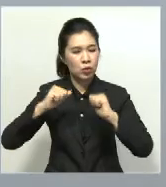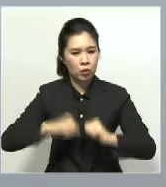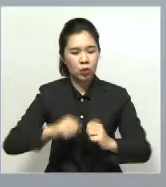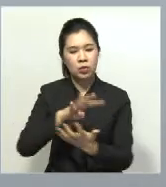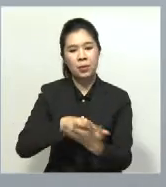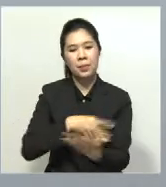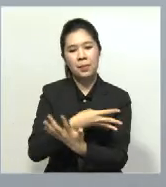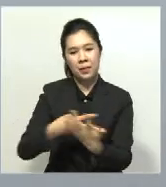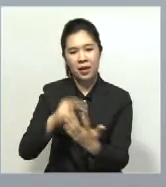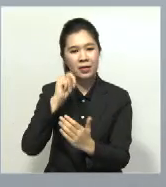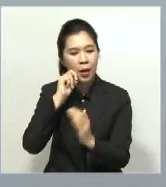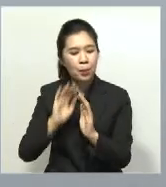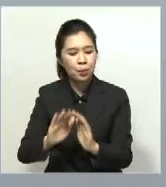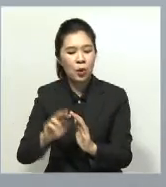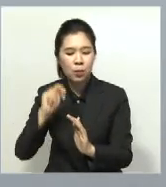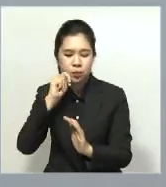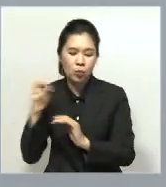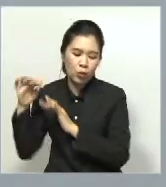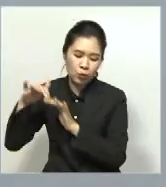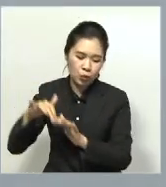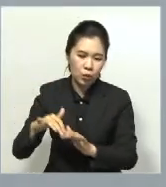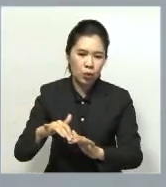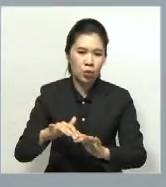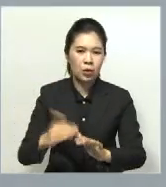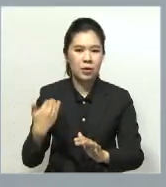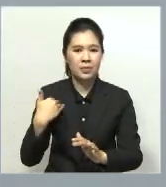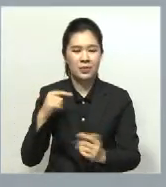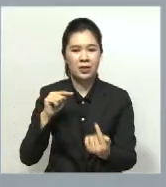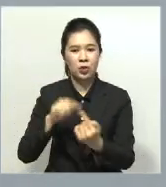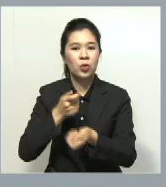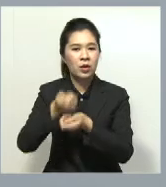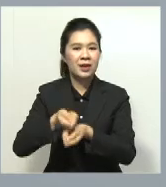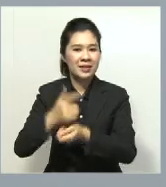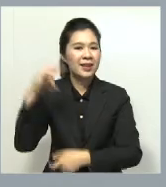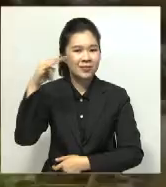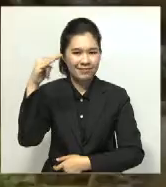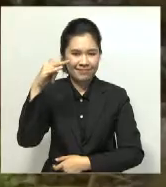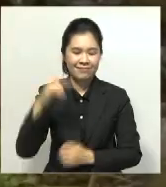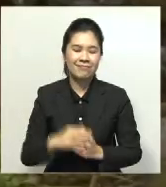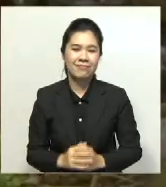าให้วางแผนเก็บกักน้ำแล้วก็เติมน้ำโดยประสานกับกรมฝนหลวงและการบินเกษตรค่ะ